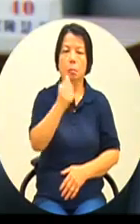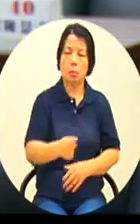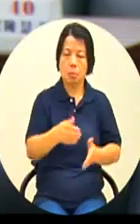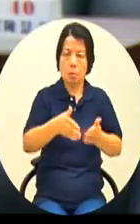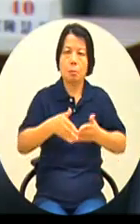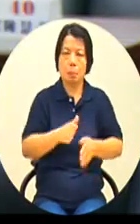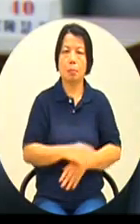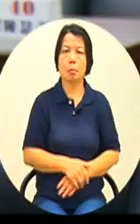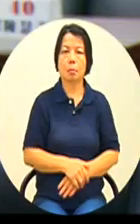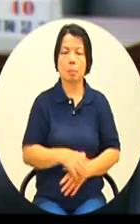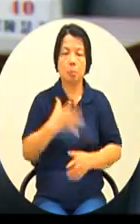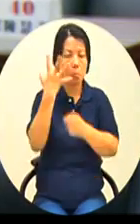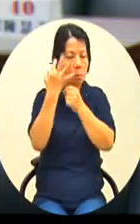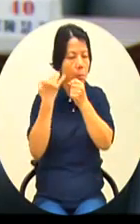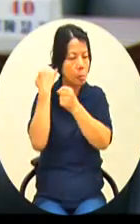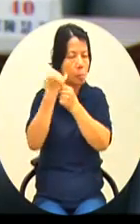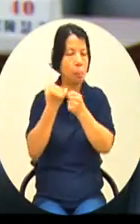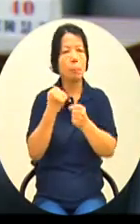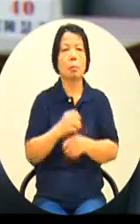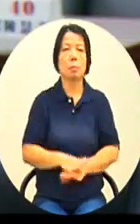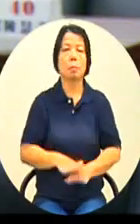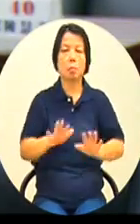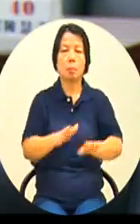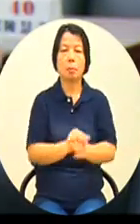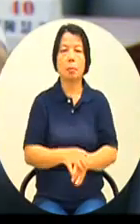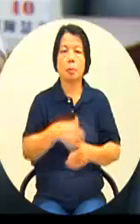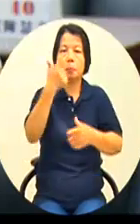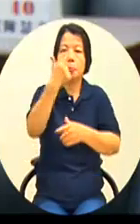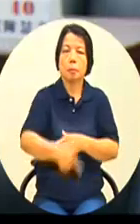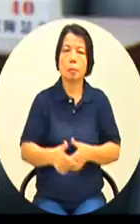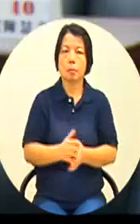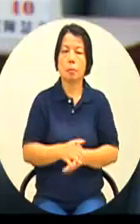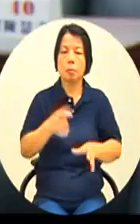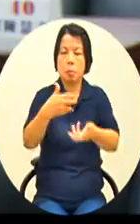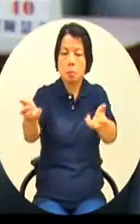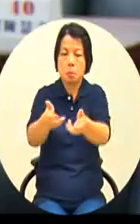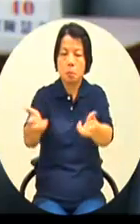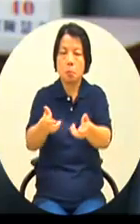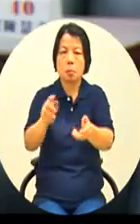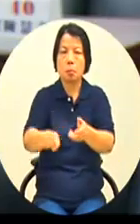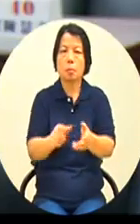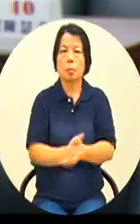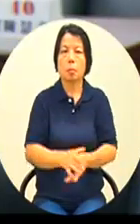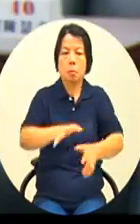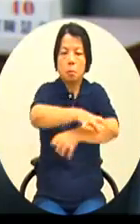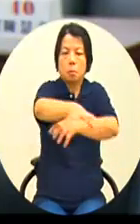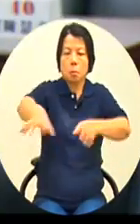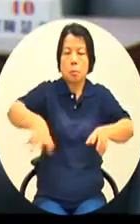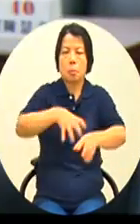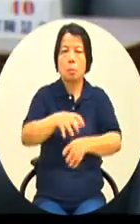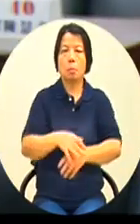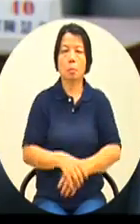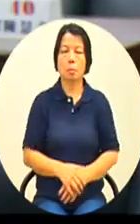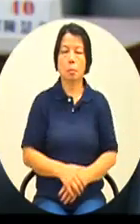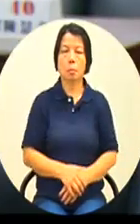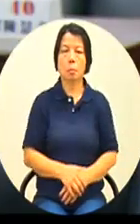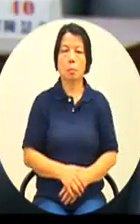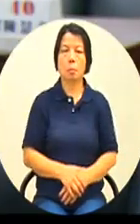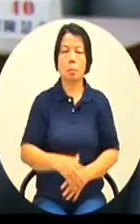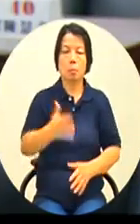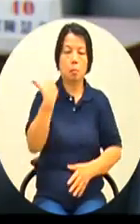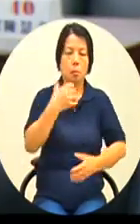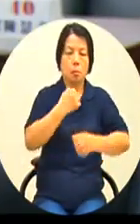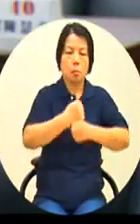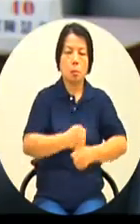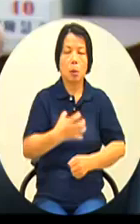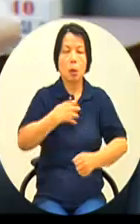吼，值即几档，因遐咱陆陆续续搁咧开发周边一寡，吼，咱周边吼过去蛤蟆乡的